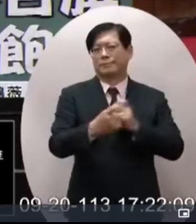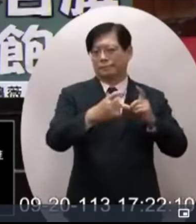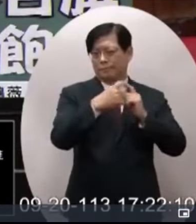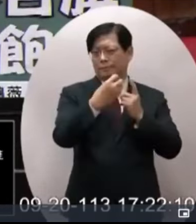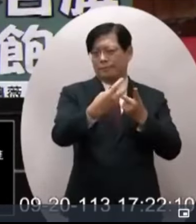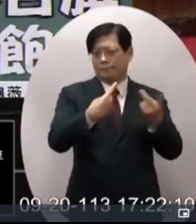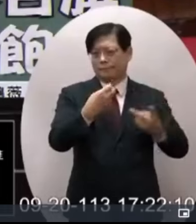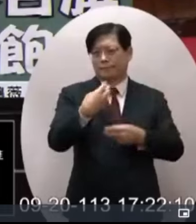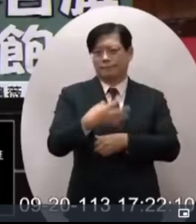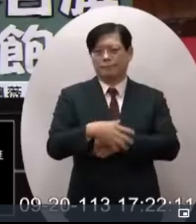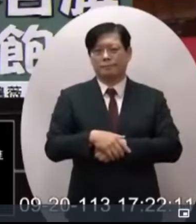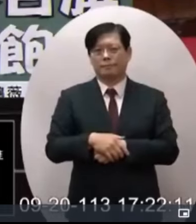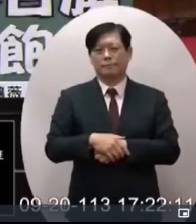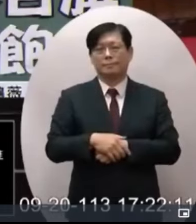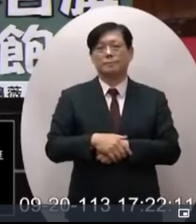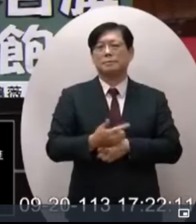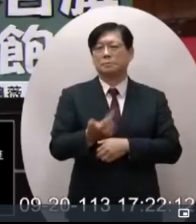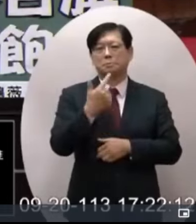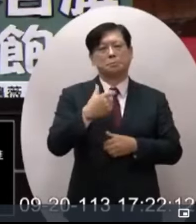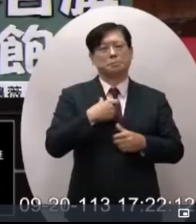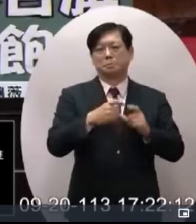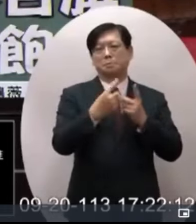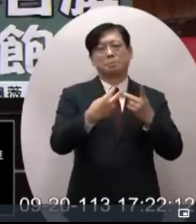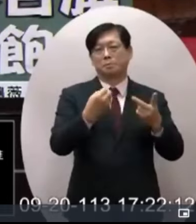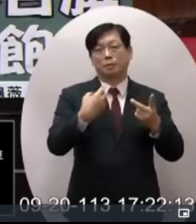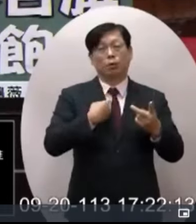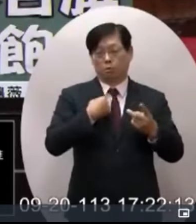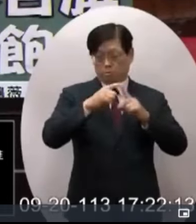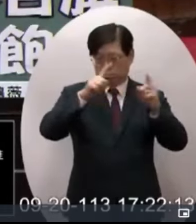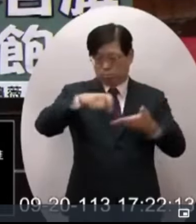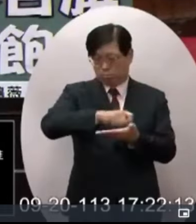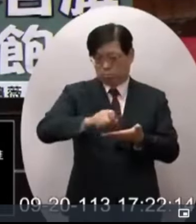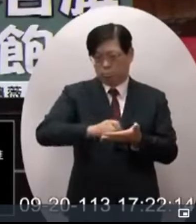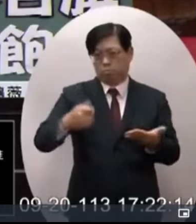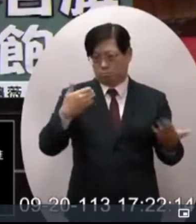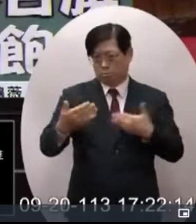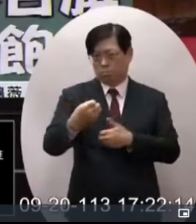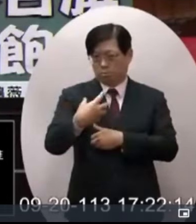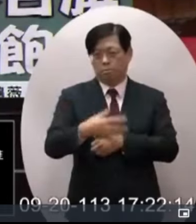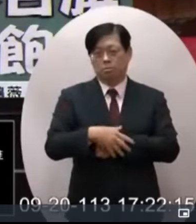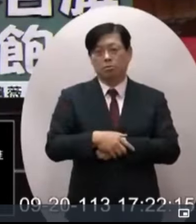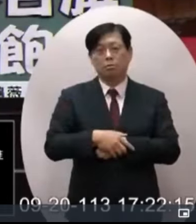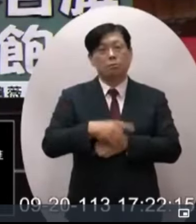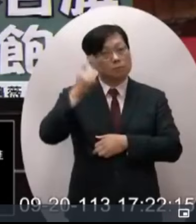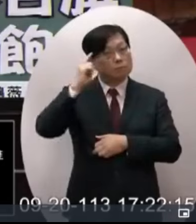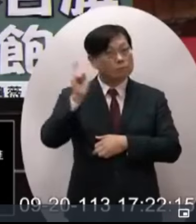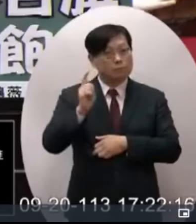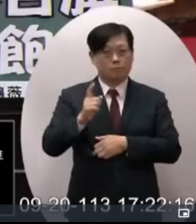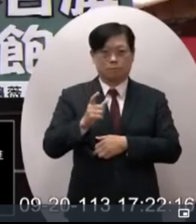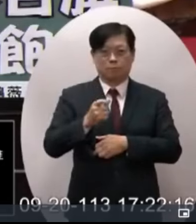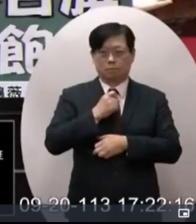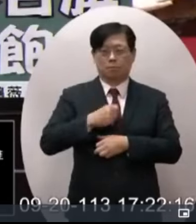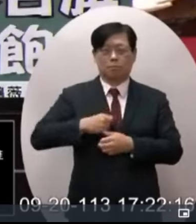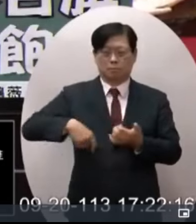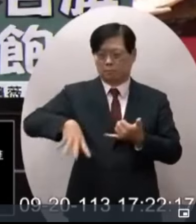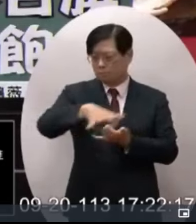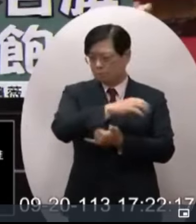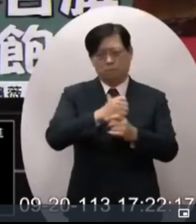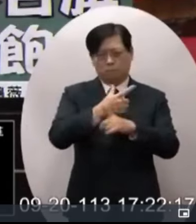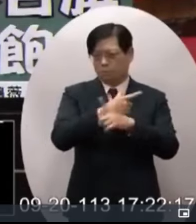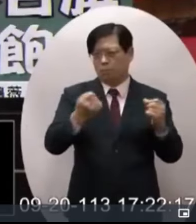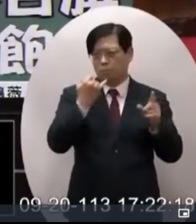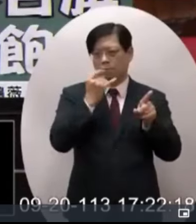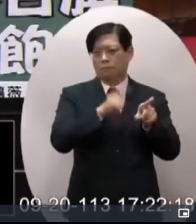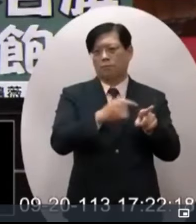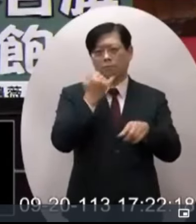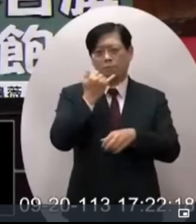文。 你对那个法条的误解， 你赶快回文。我说我要白纸黑字，这白纸黑字就是要通行天下都可以通行。 我有跟委员